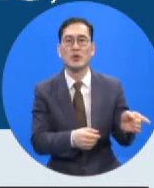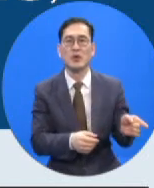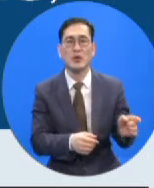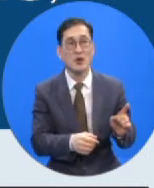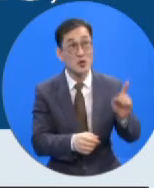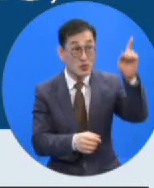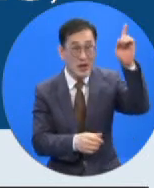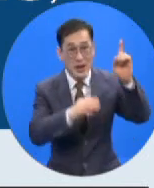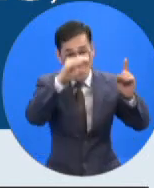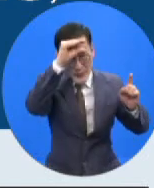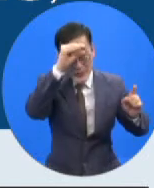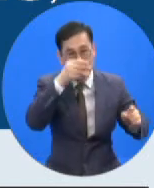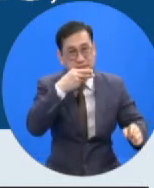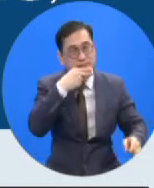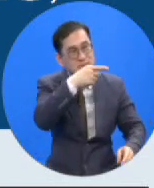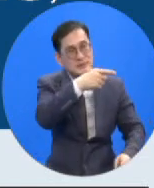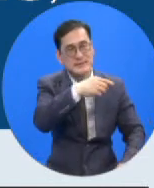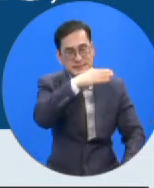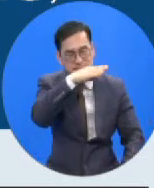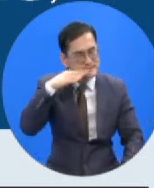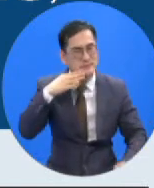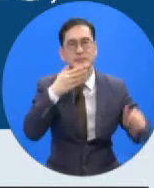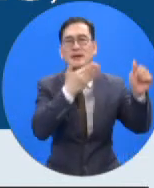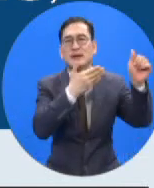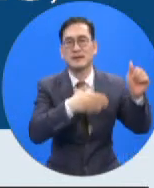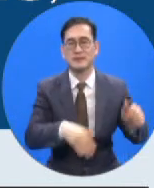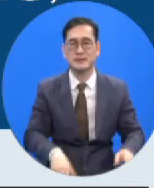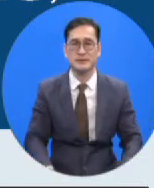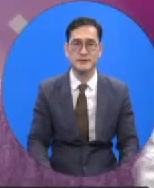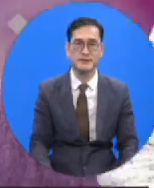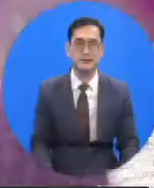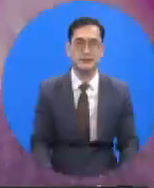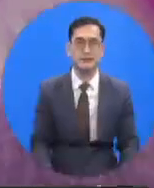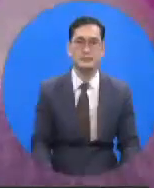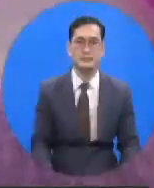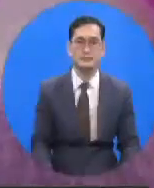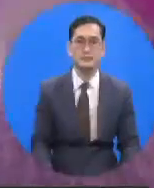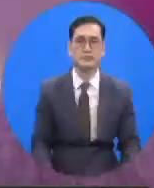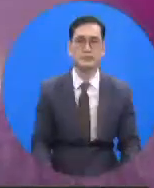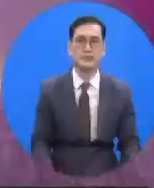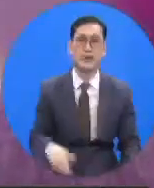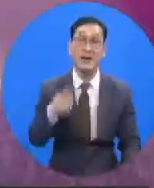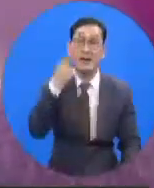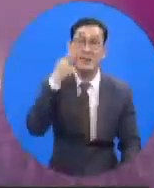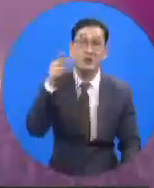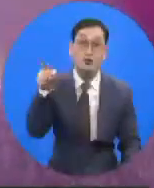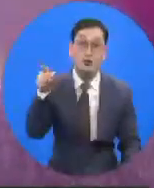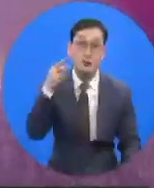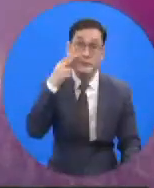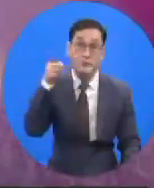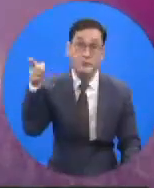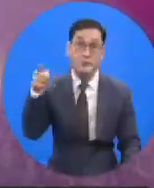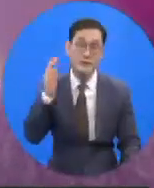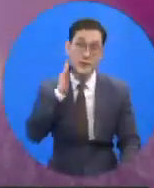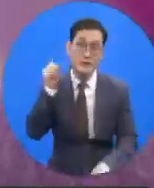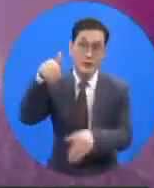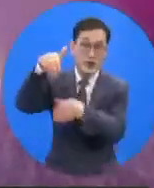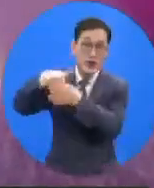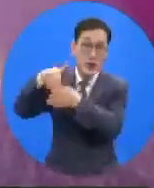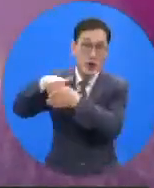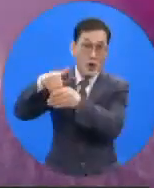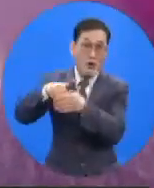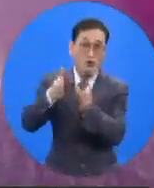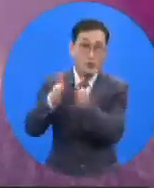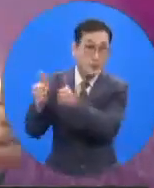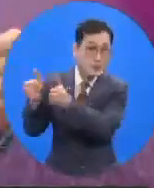타의 모범이 좀 세워 주셨으면 좋겠습니다 미국이 지금 횡대 대선 경선과 적 있잖아요 근데 주요 후보들이 집이 털어 에